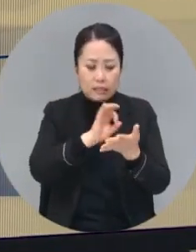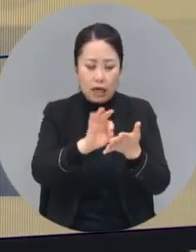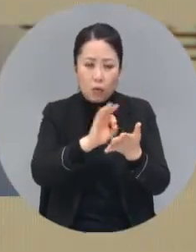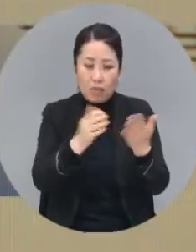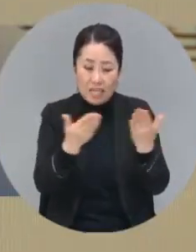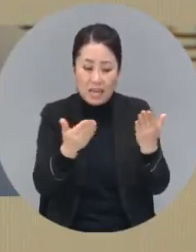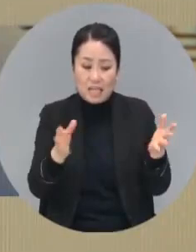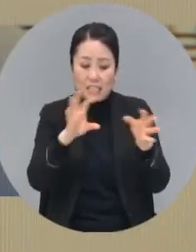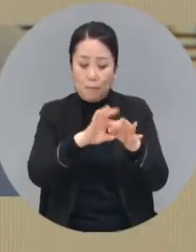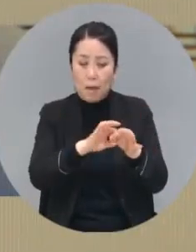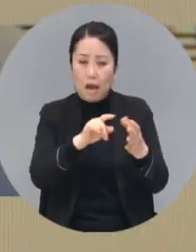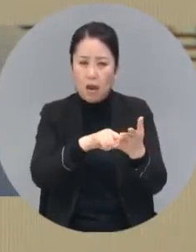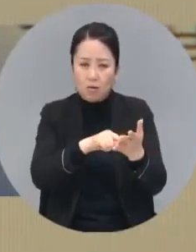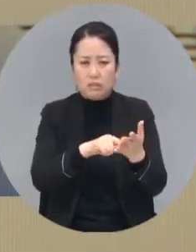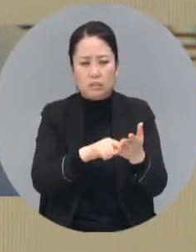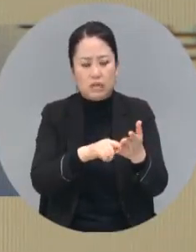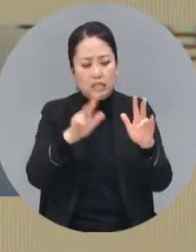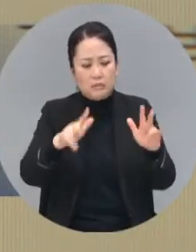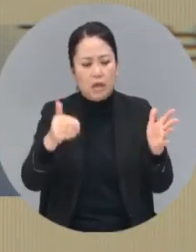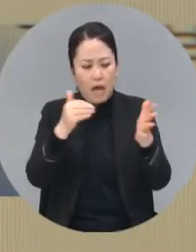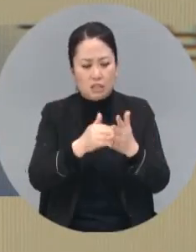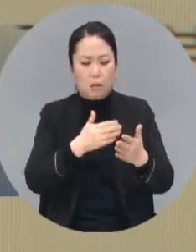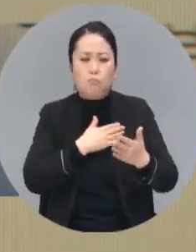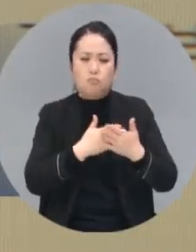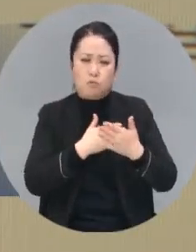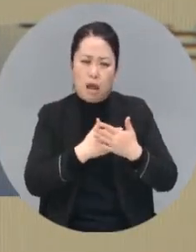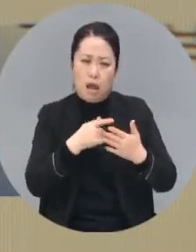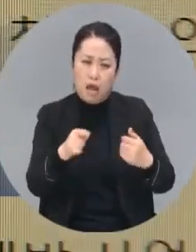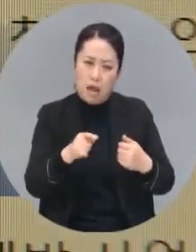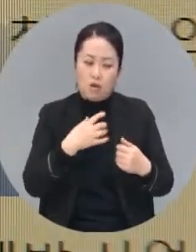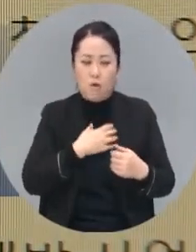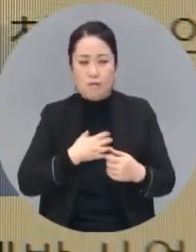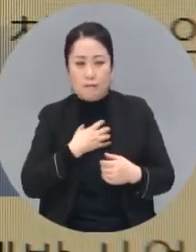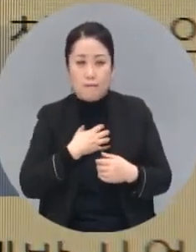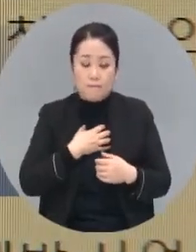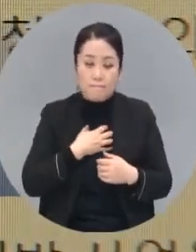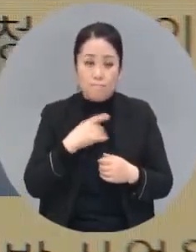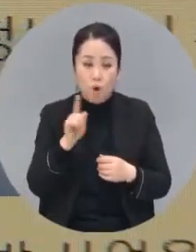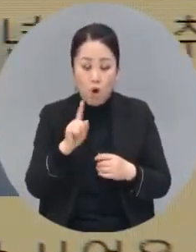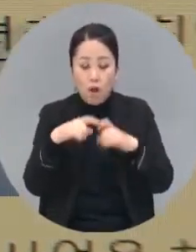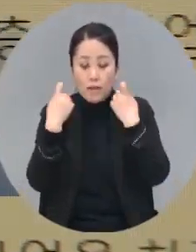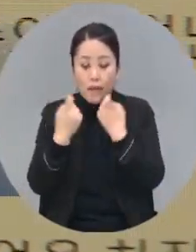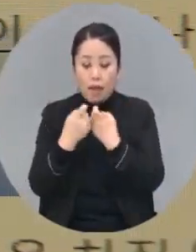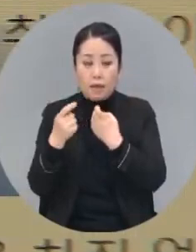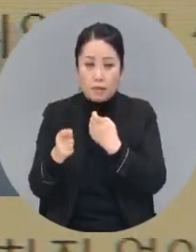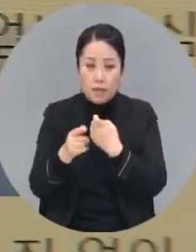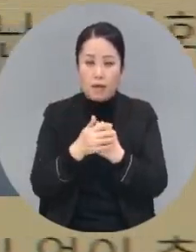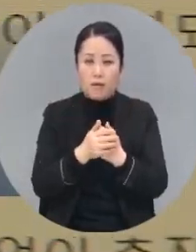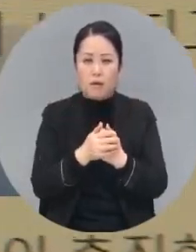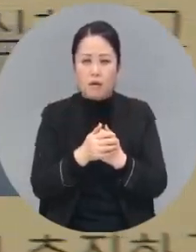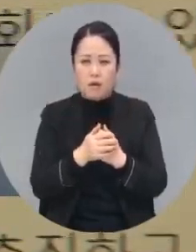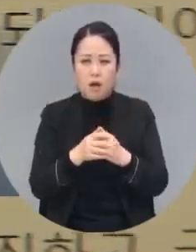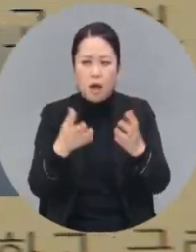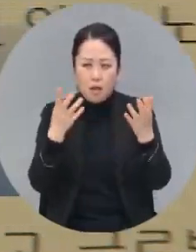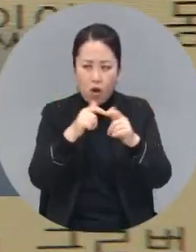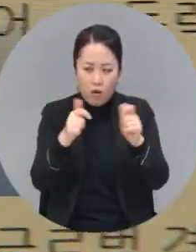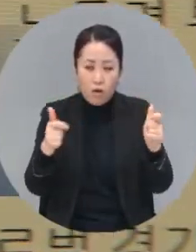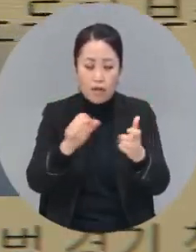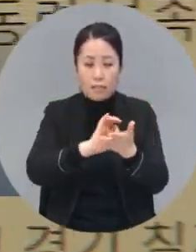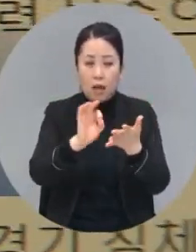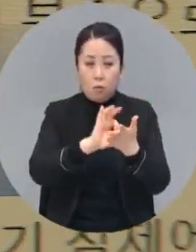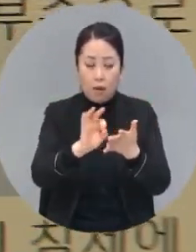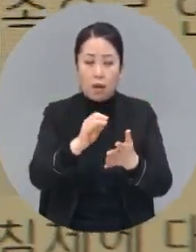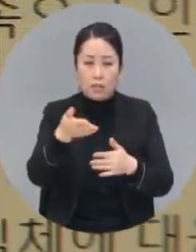사례들이 아직까지는 좀 불안해하시죠. 그걸로 뭐 인사에 적용하기도 하고 다양한 분야에 적용을 하려고 하시는데 실제 사례가